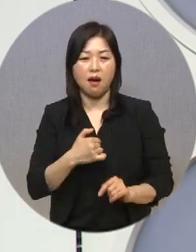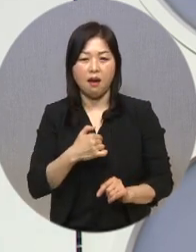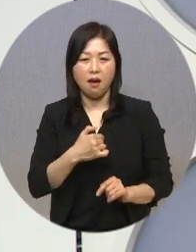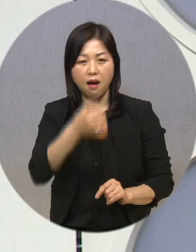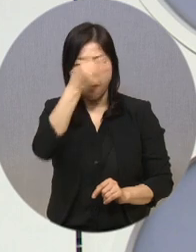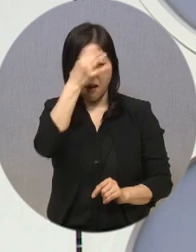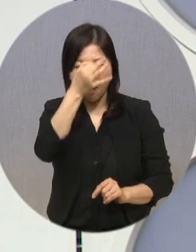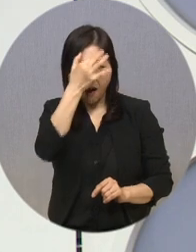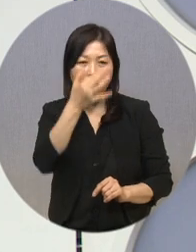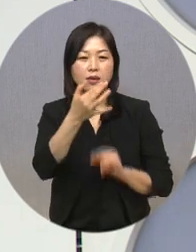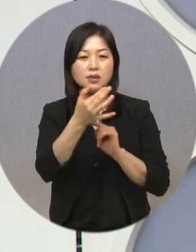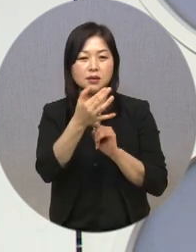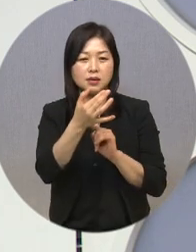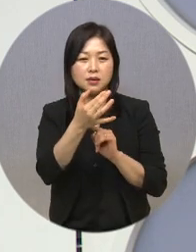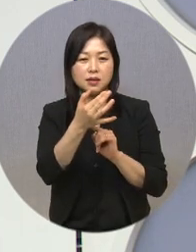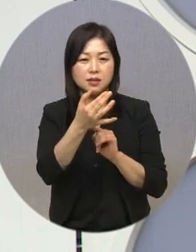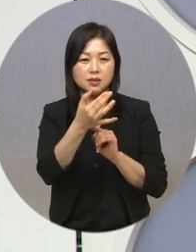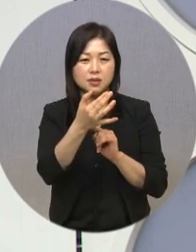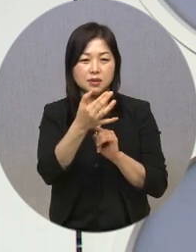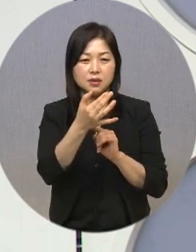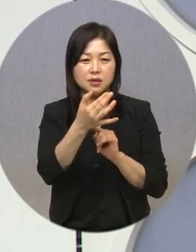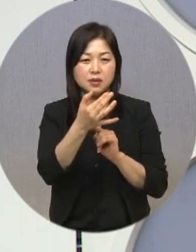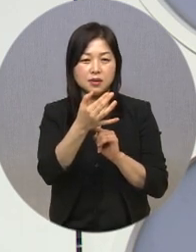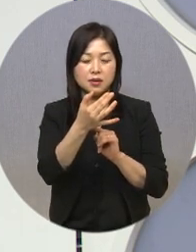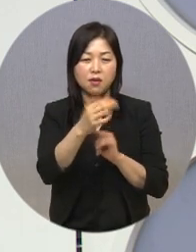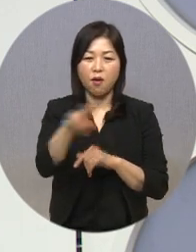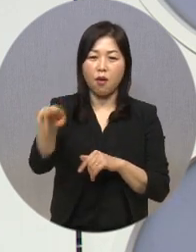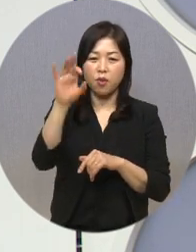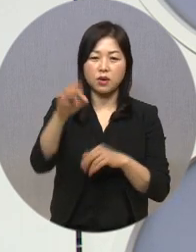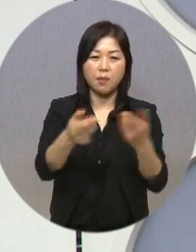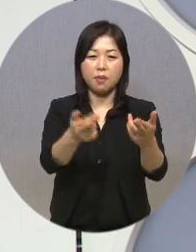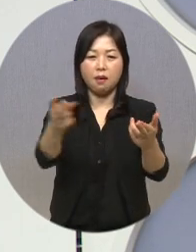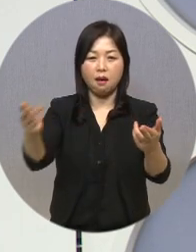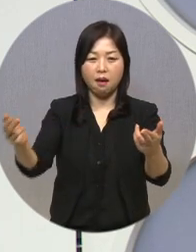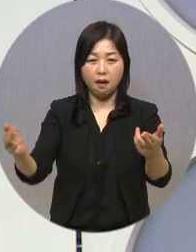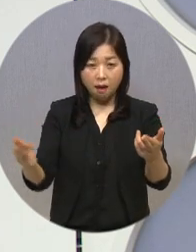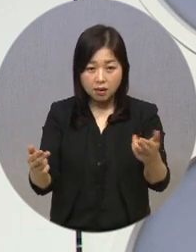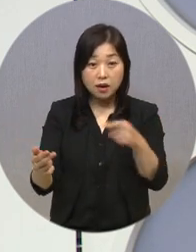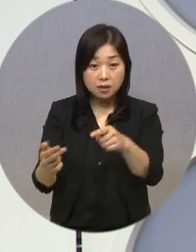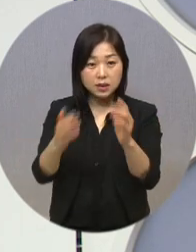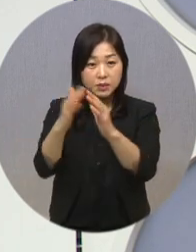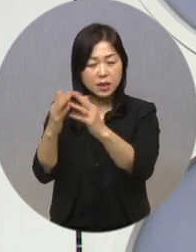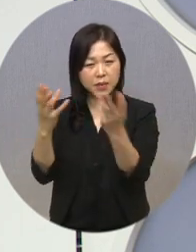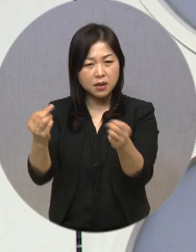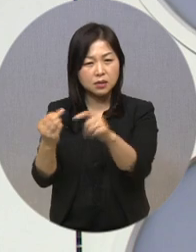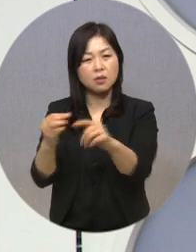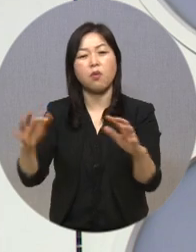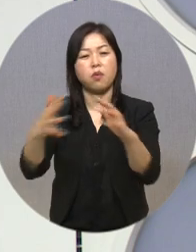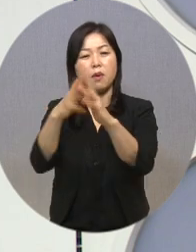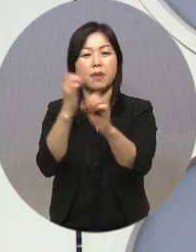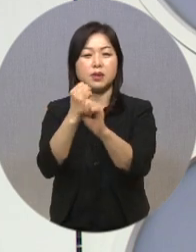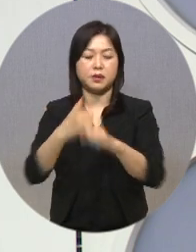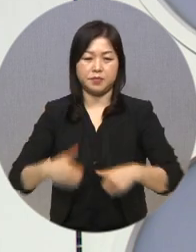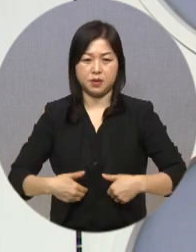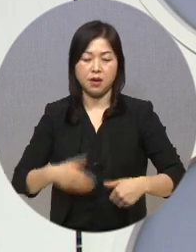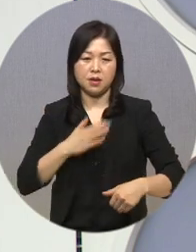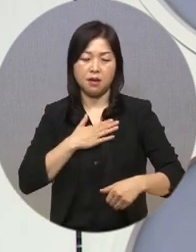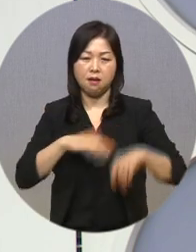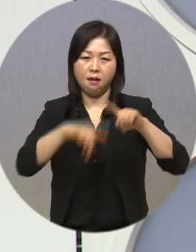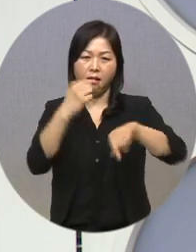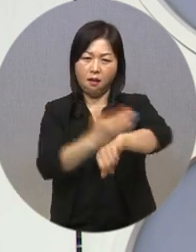엔지니어링이 붙다 보니까는 뭐 빈터가 많으니까 이걸 개발해야 될 거 아니야. 이게 내가 토목을 전공하는